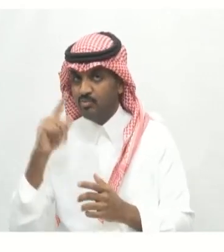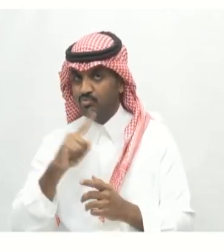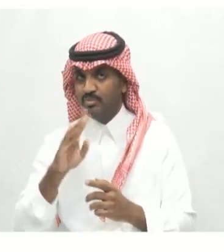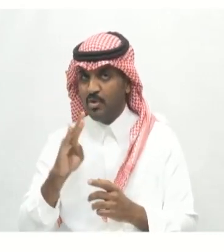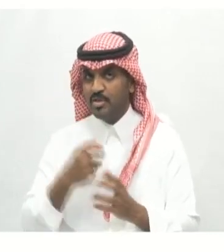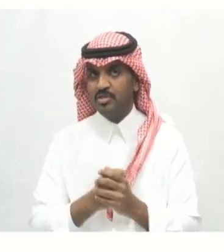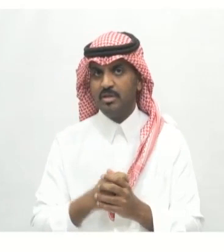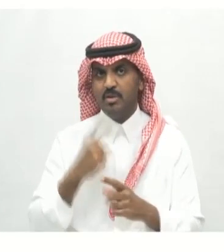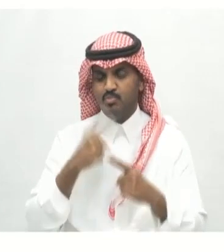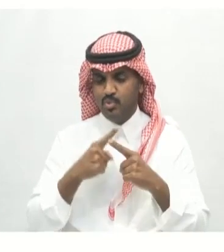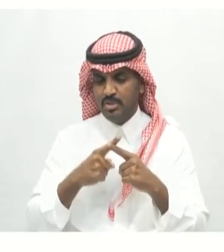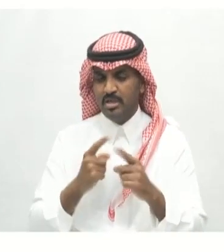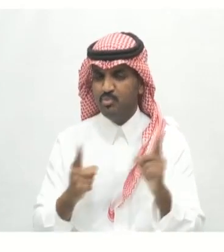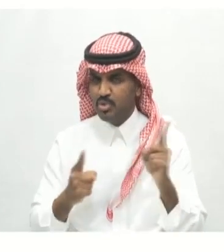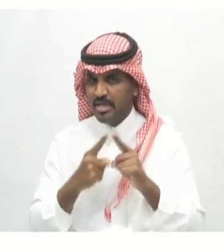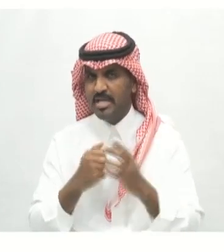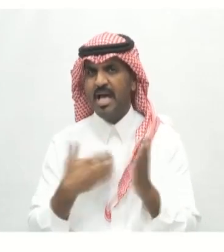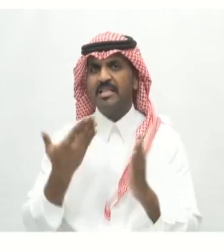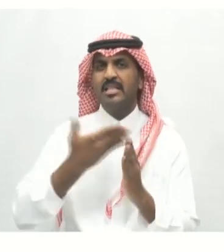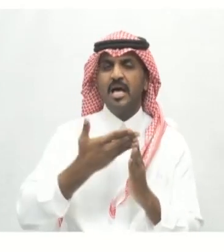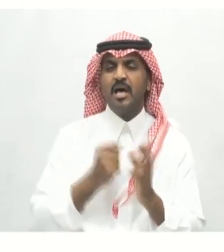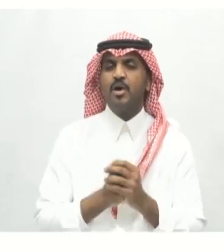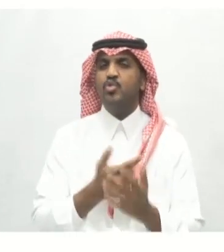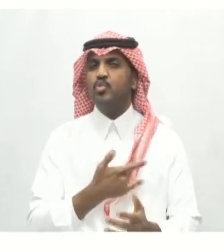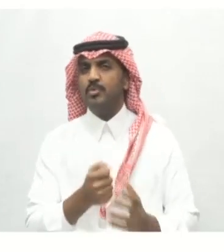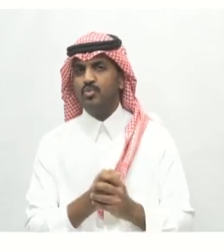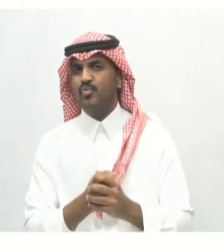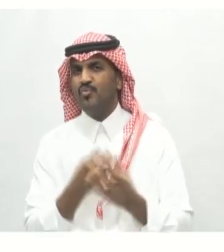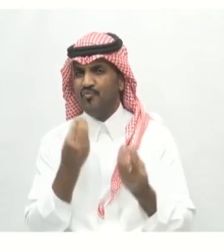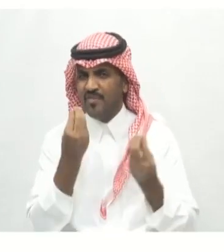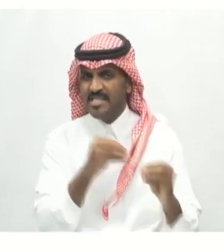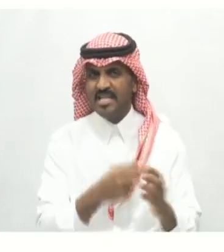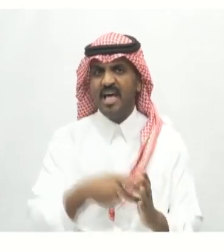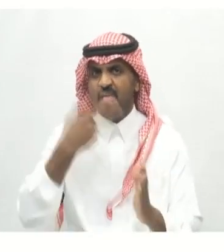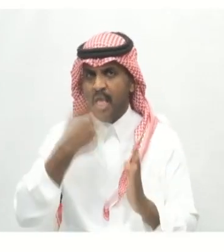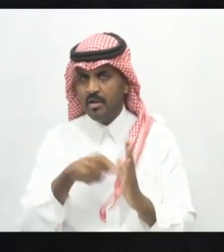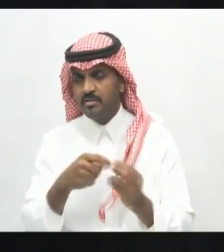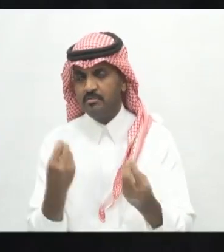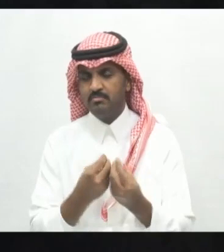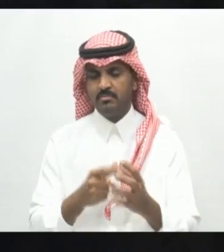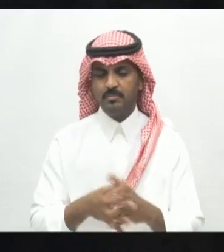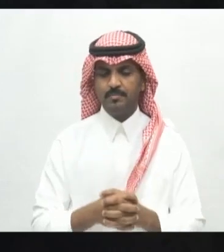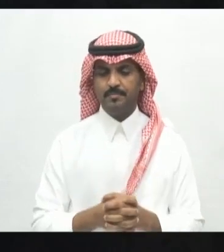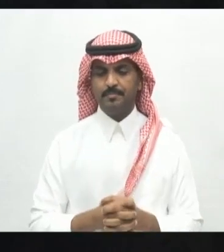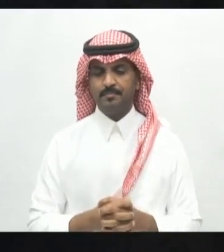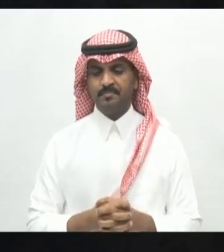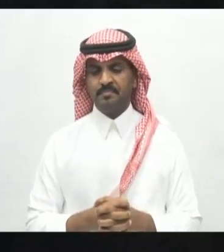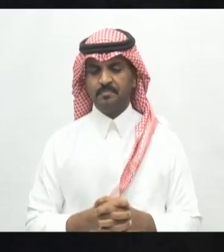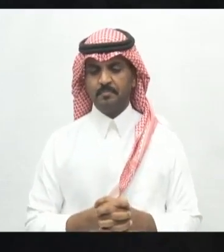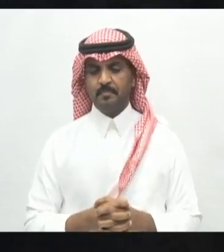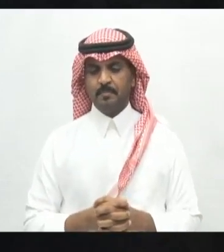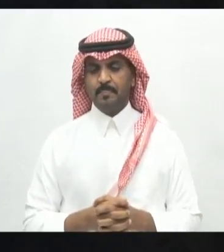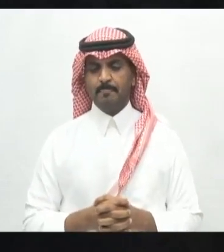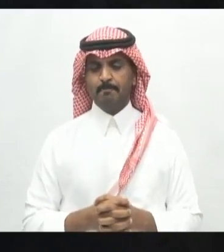عن نكاح المشركات فدل على فساد هذا العقد اذا وقع بهذه الصوره ايضا